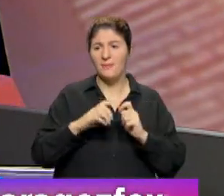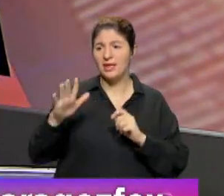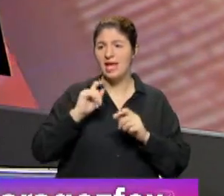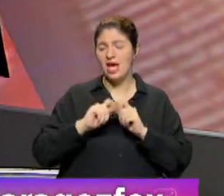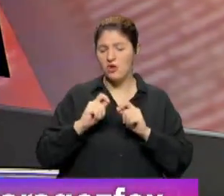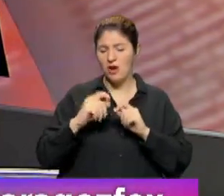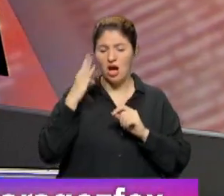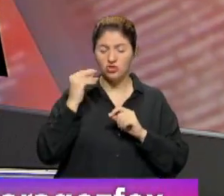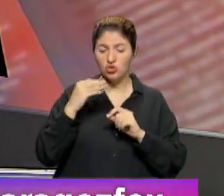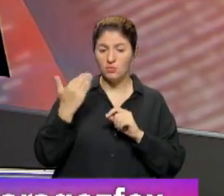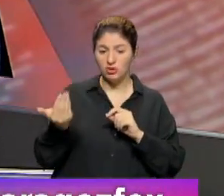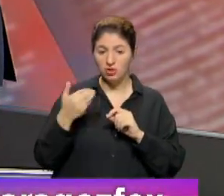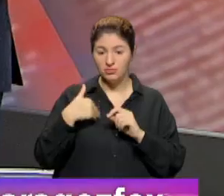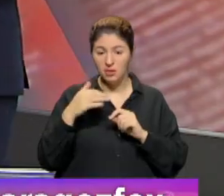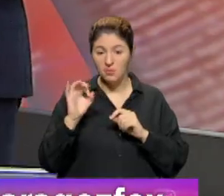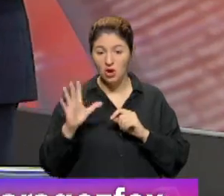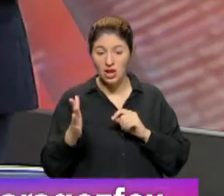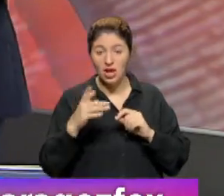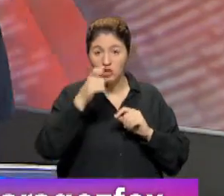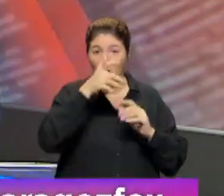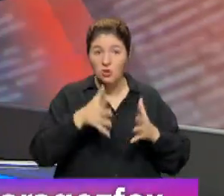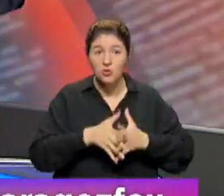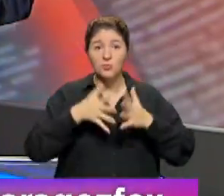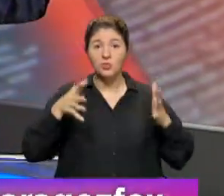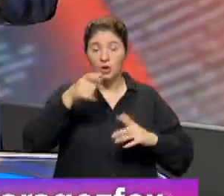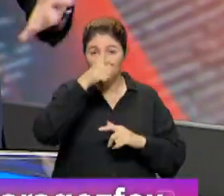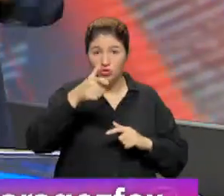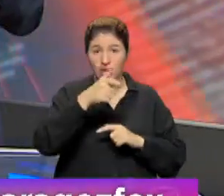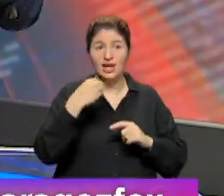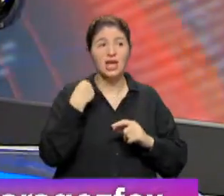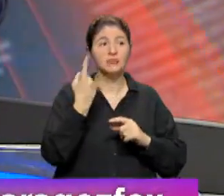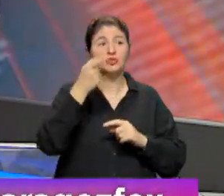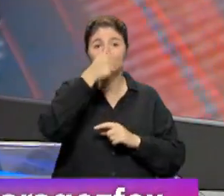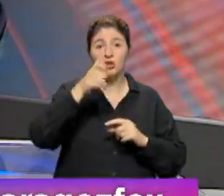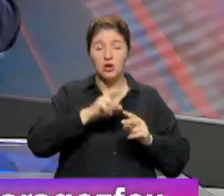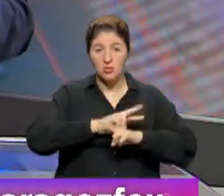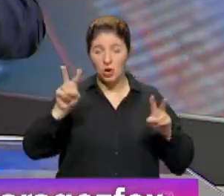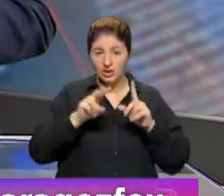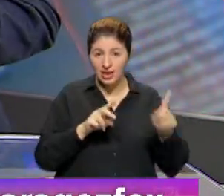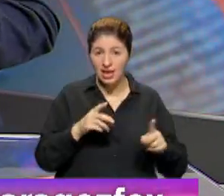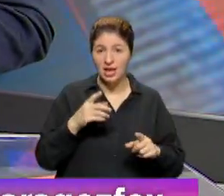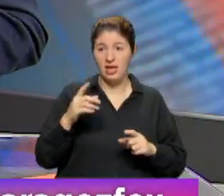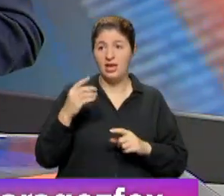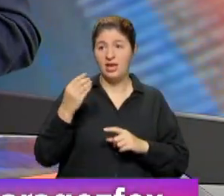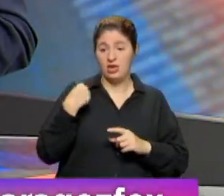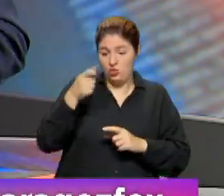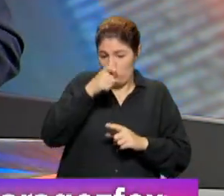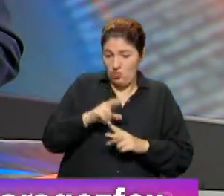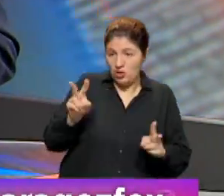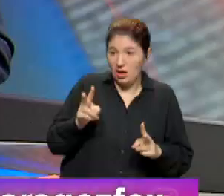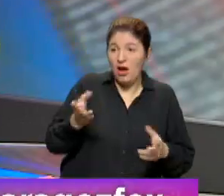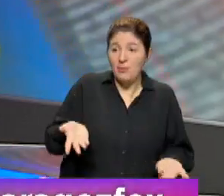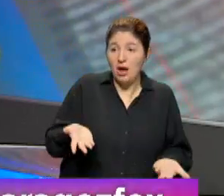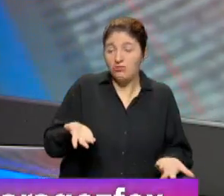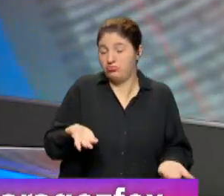ekonomi anlayışı çok farklı Biz de böyle Türkiye büyüyen Türkiye yeni bir Türkiye modeli yeni Türkiye modeli